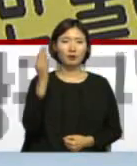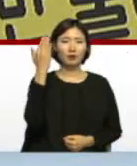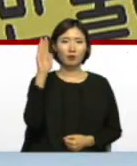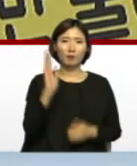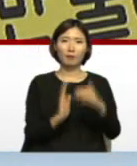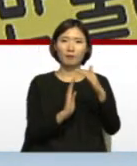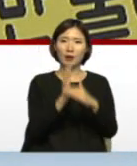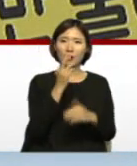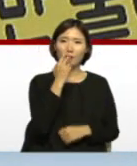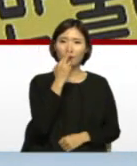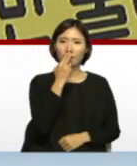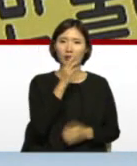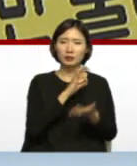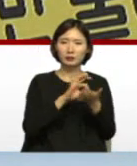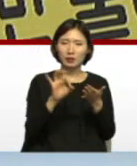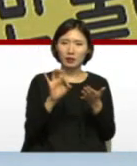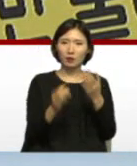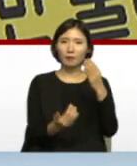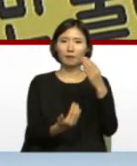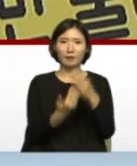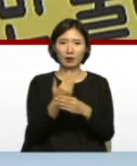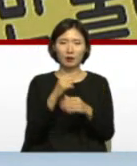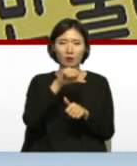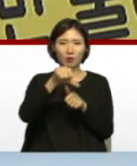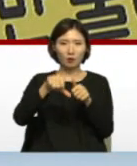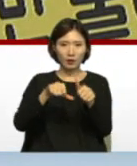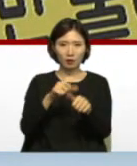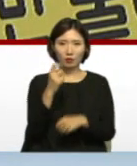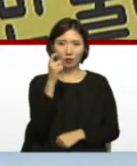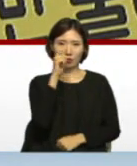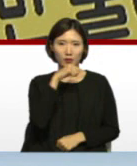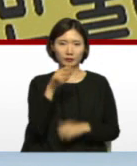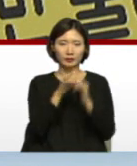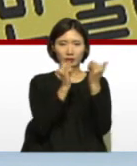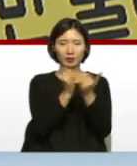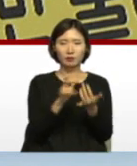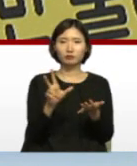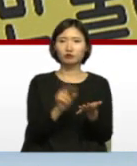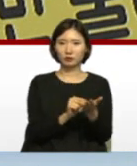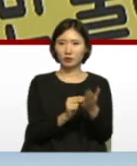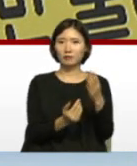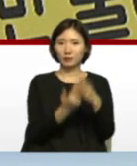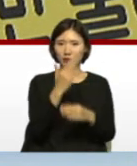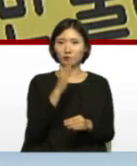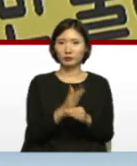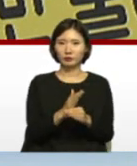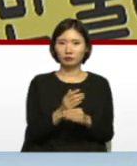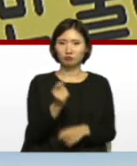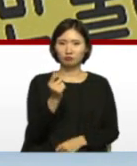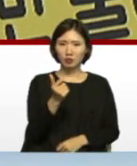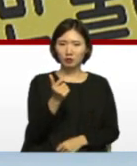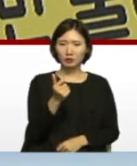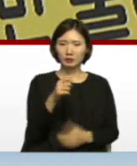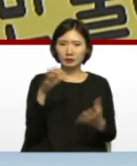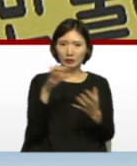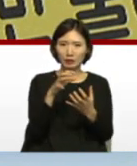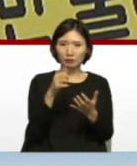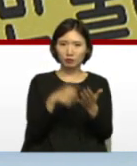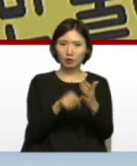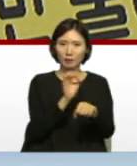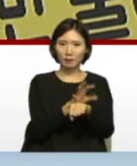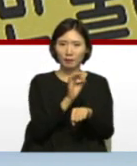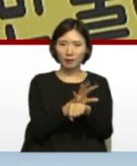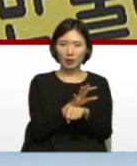최근 과다한 비닐봉투 사용으로 발생하는 환경오염이 사회적 문제가 되고 있습니다. 적은 양의 상품 구매가